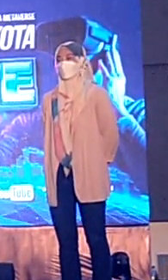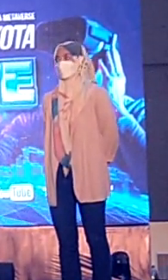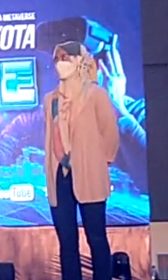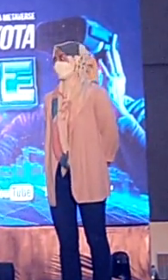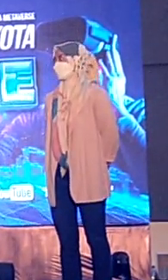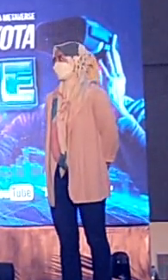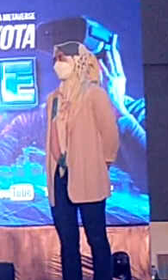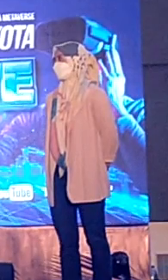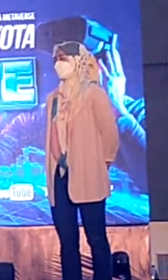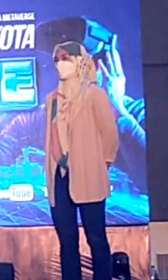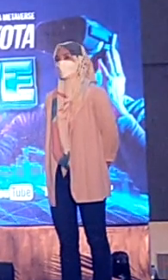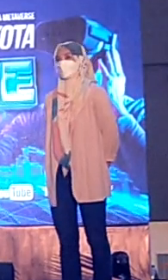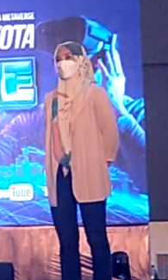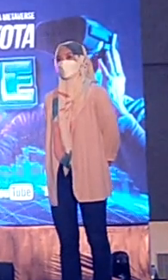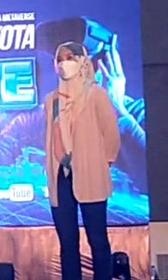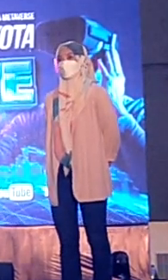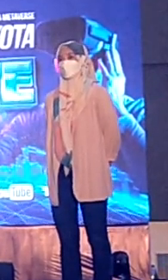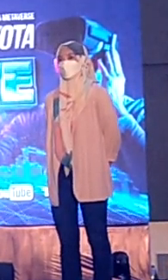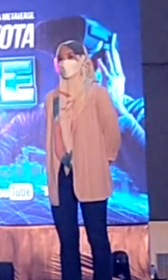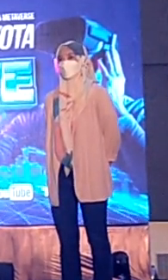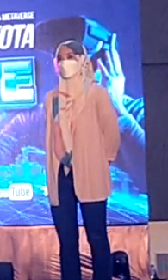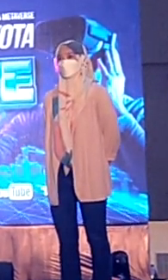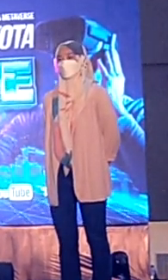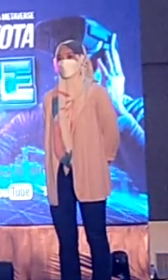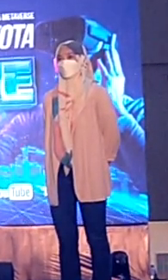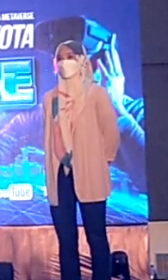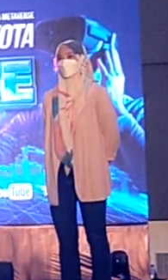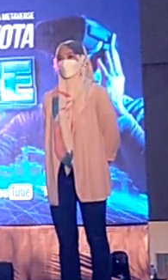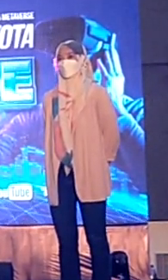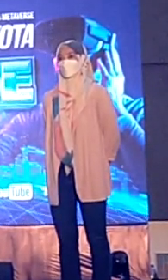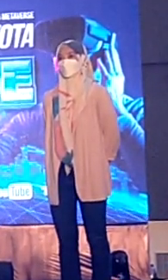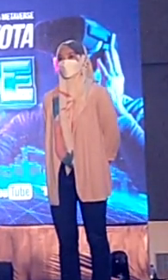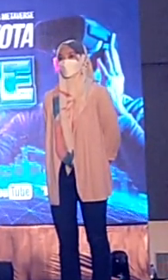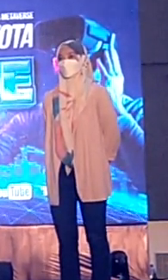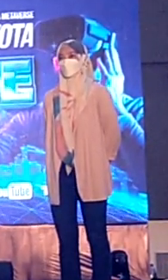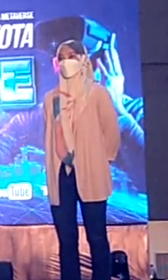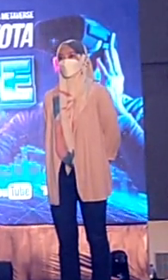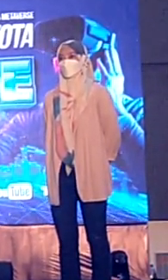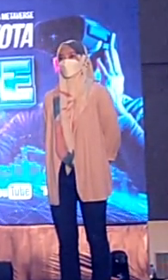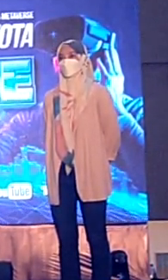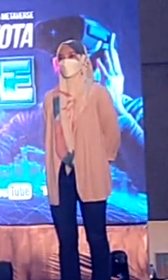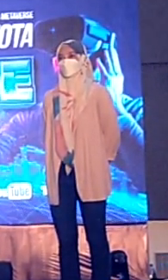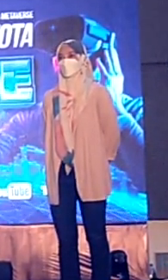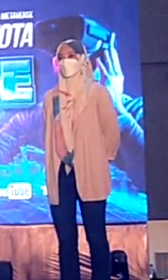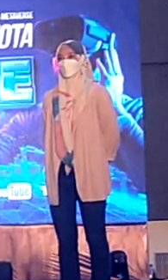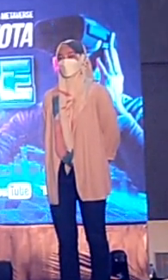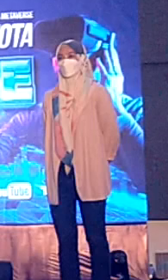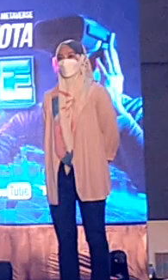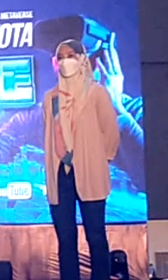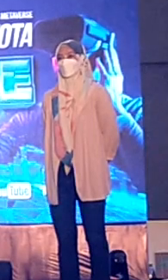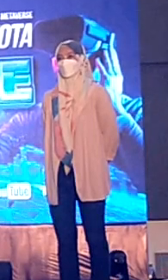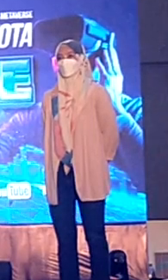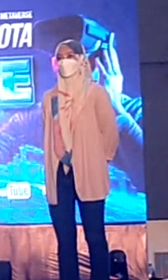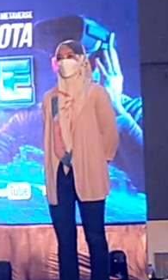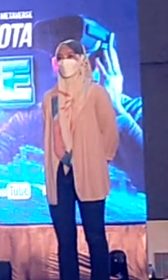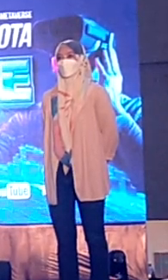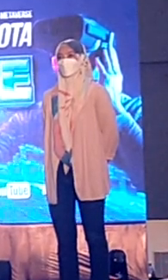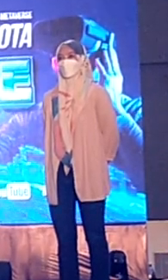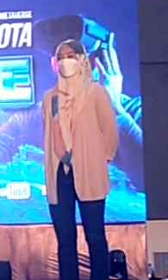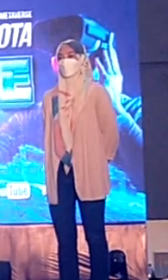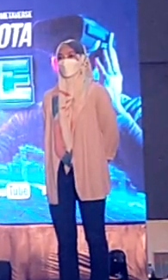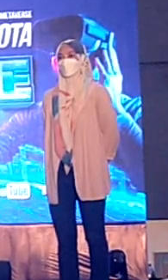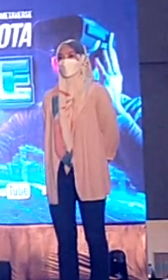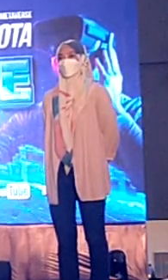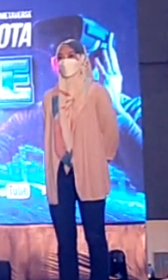it usaha-usaha Nah kenapa kita penyedap karena dengan ini maka 1kva